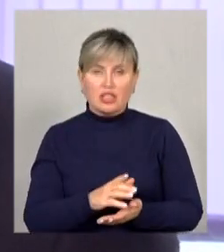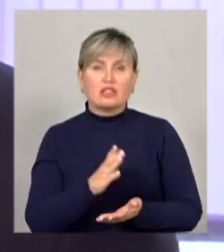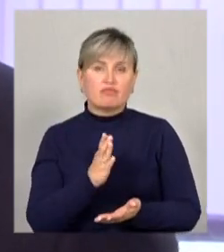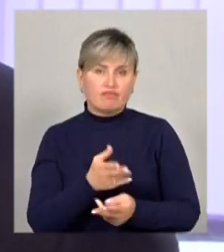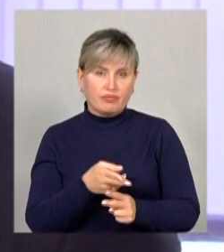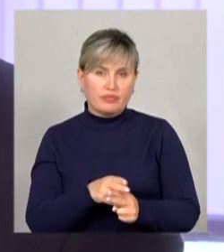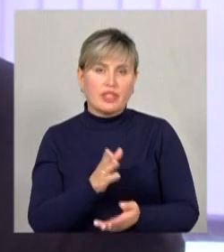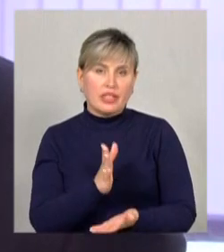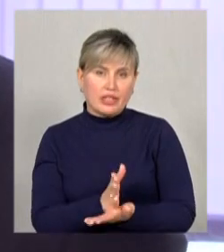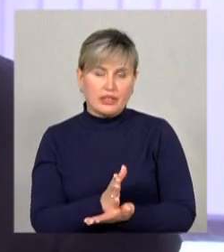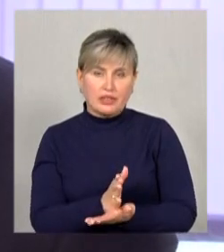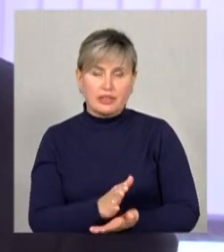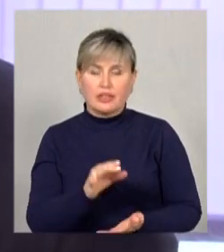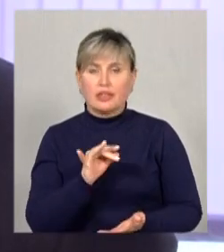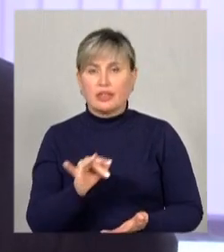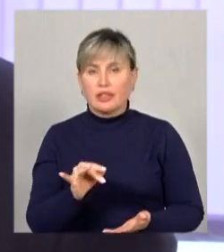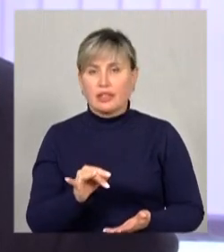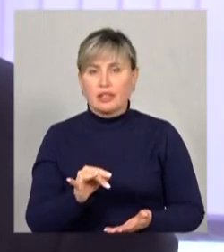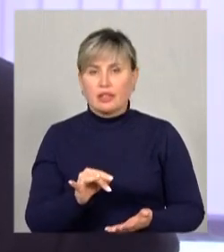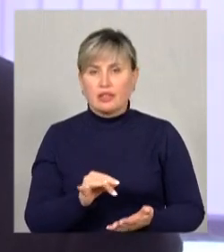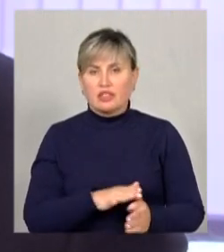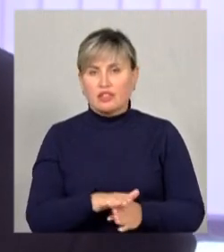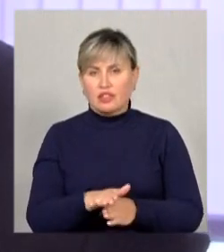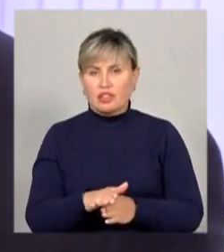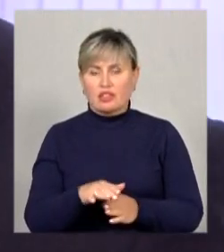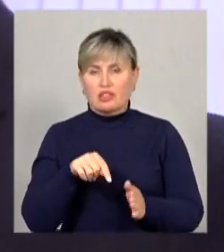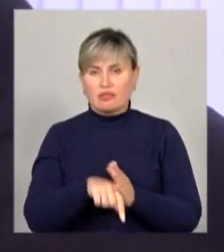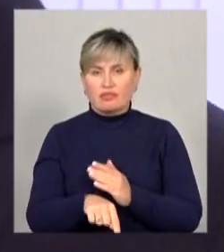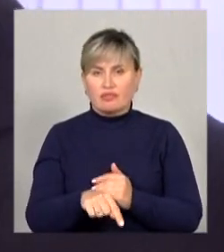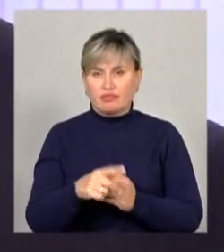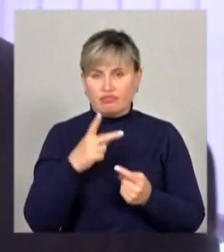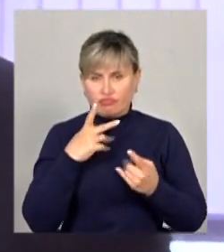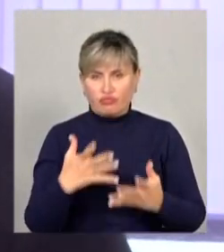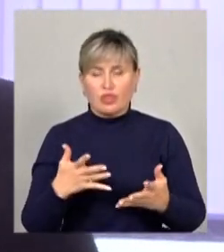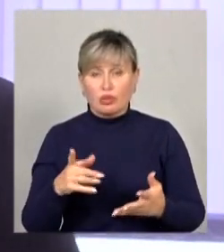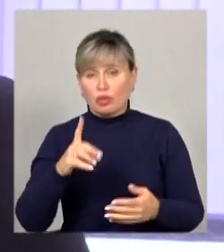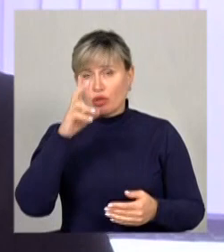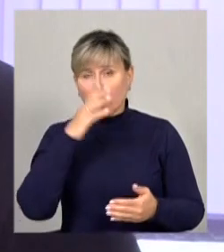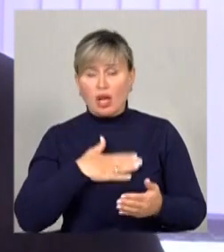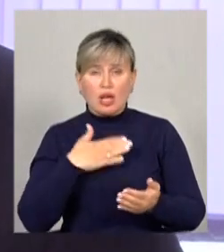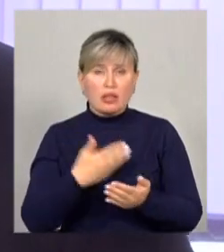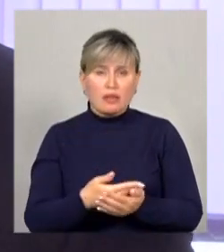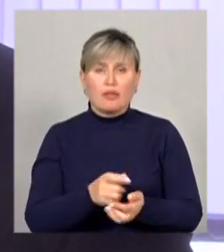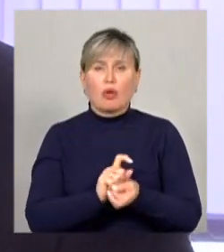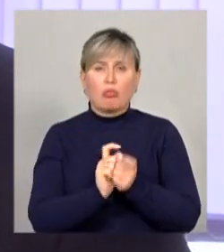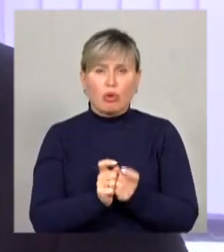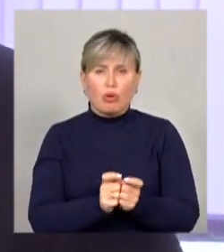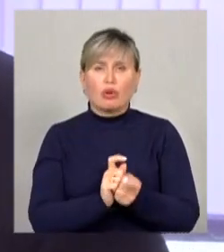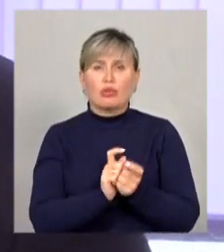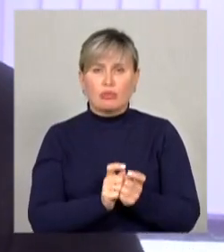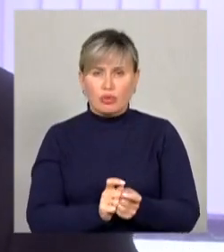латентный характер и совершаются в условиях неочевидности. И то, что государство активно борется